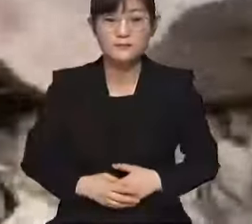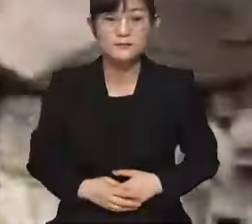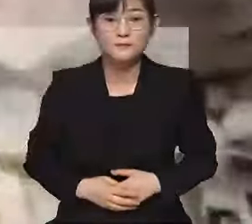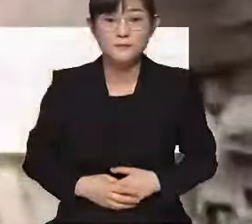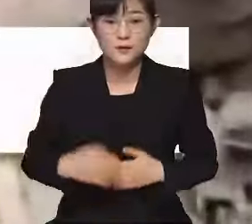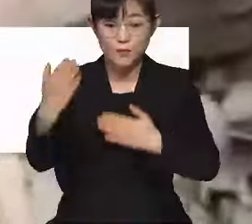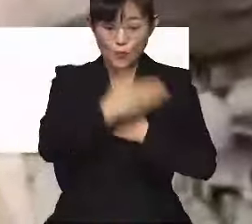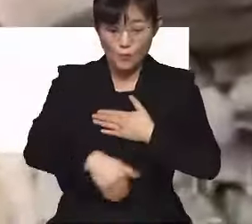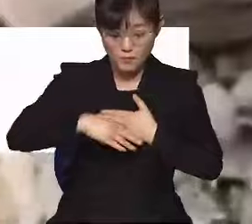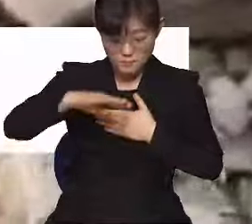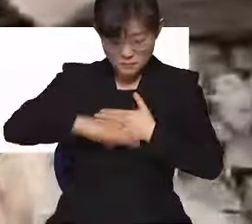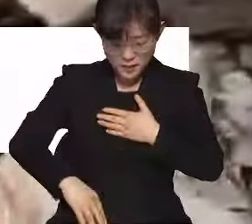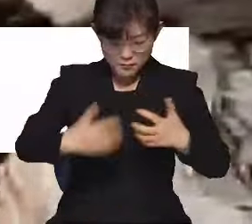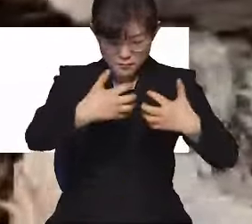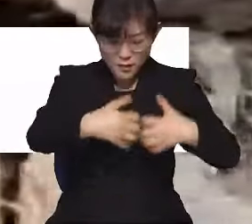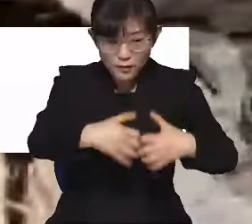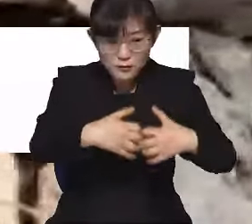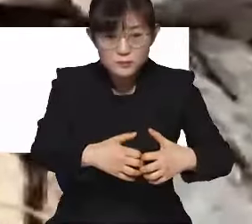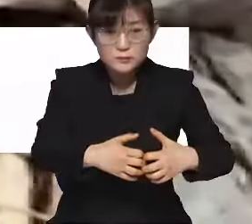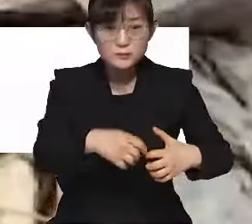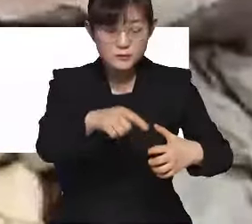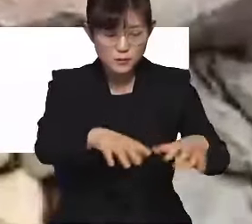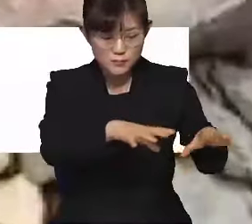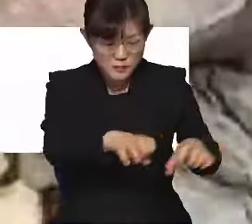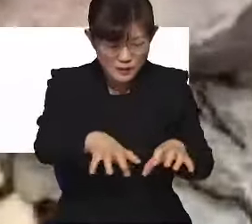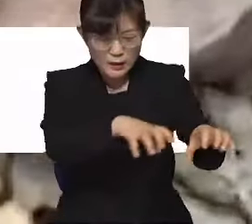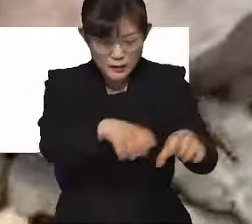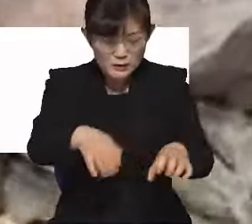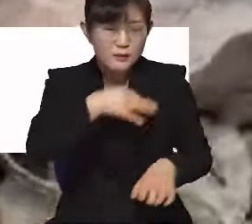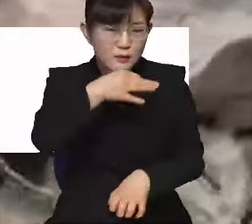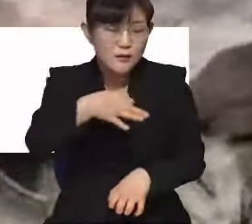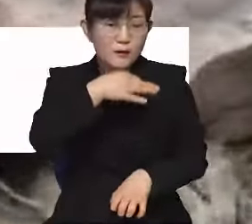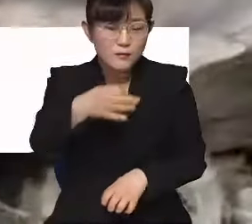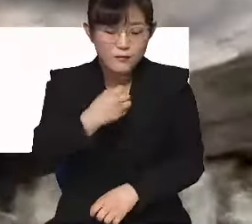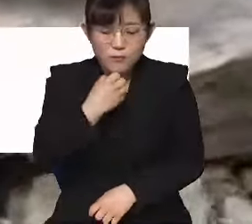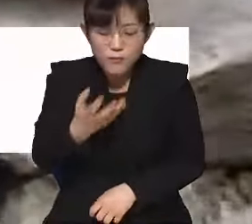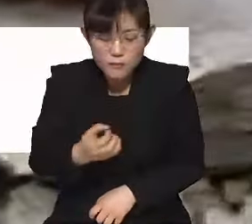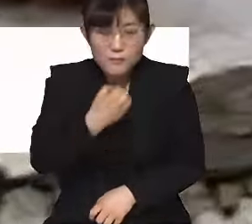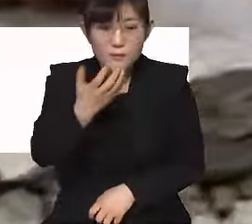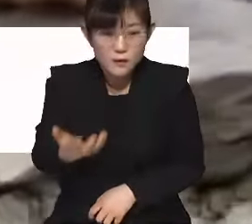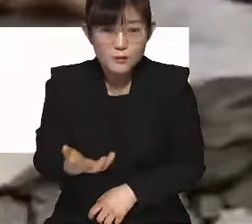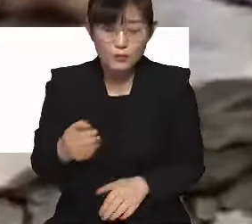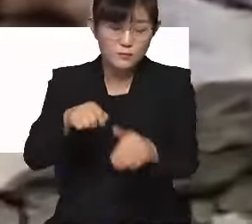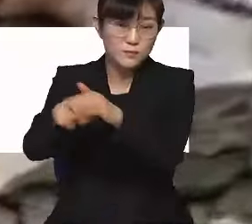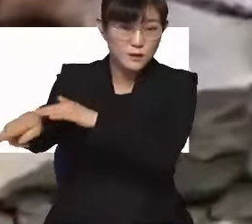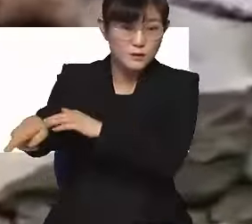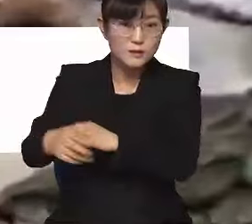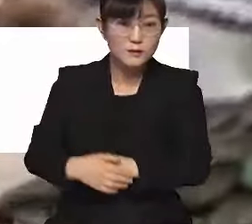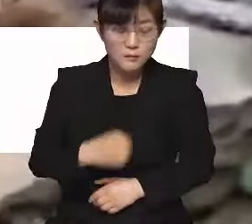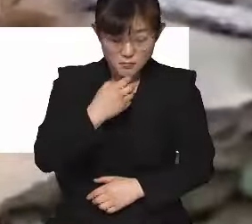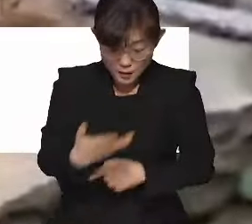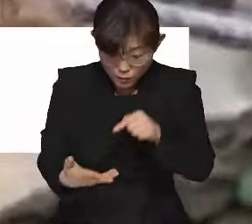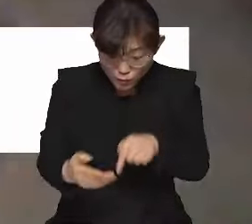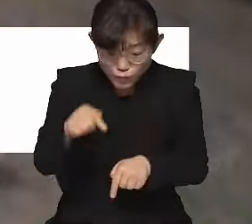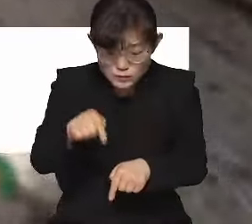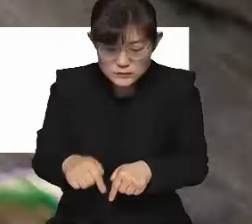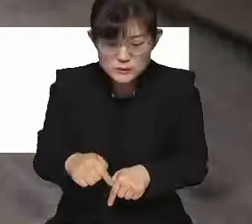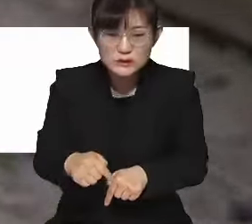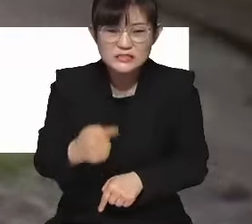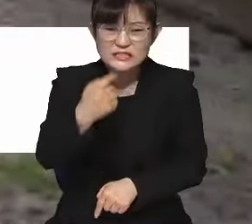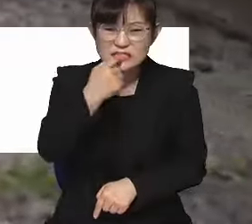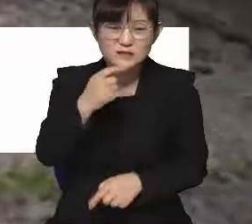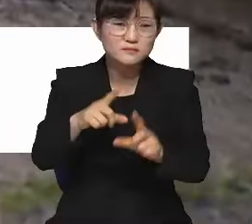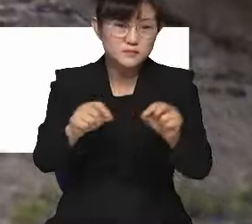마비 상태고 막 주물러 가니까 울더라고요. 오바이트 하면서 가버리더라고요. 하얀 비계 있잖아요.